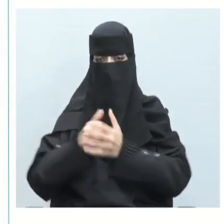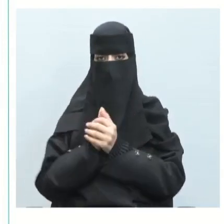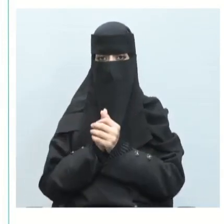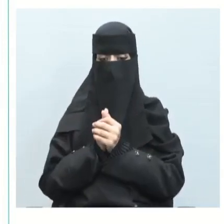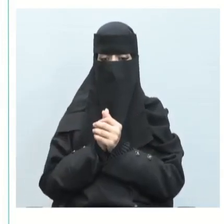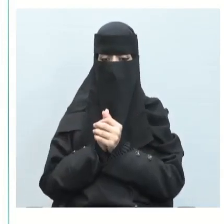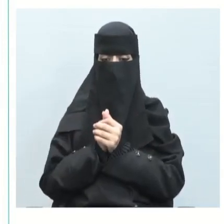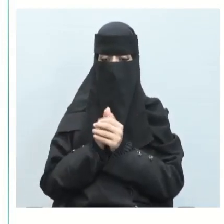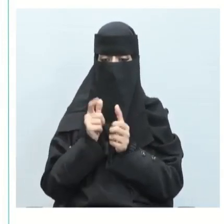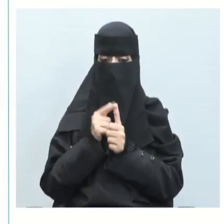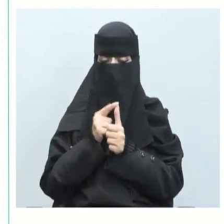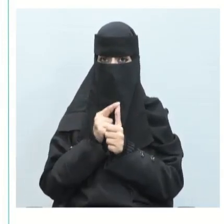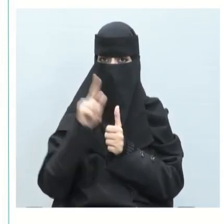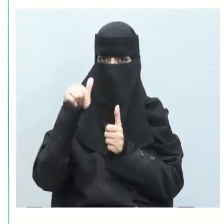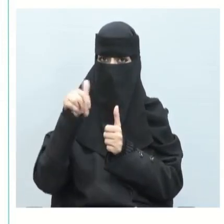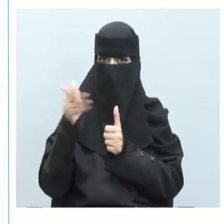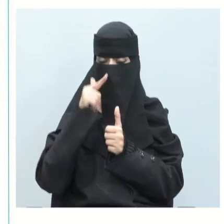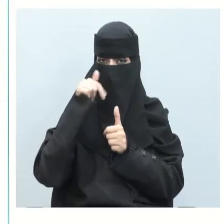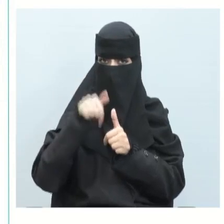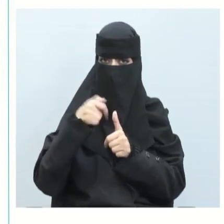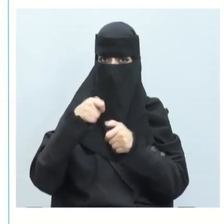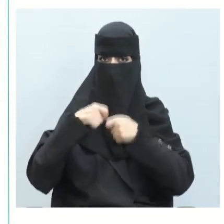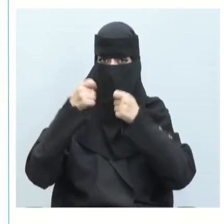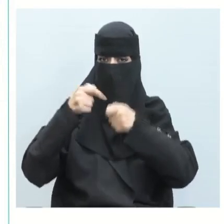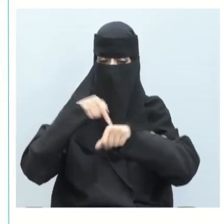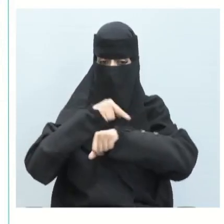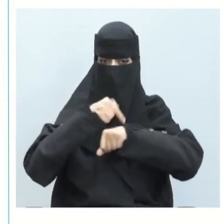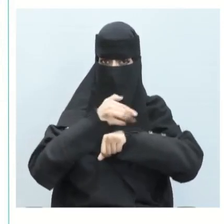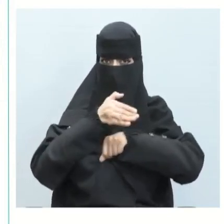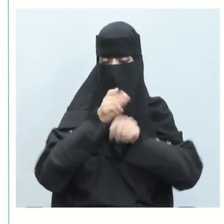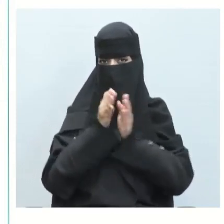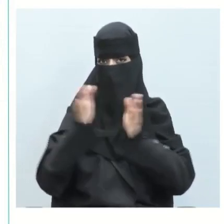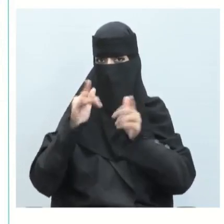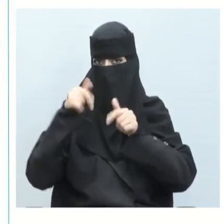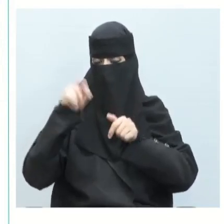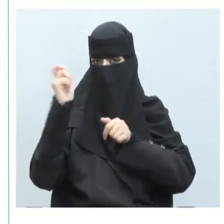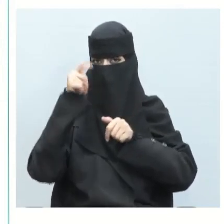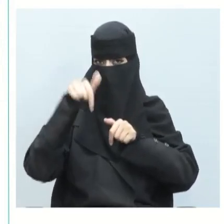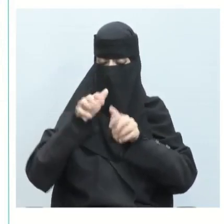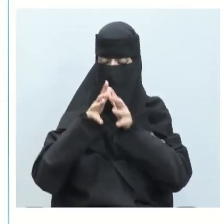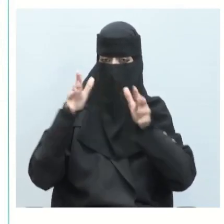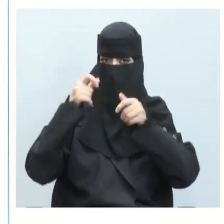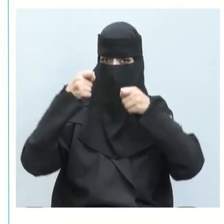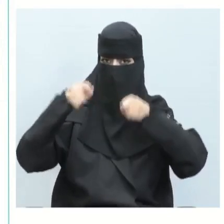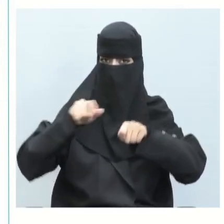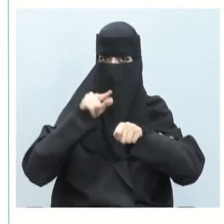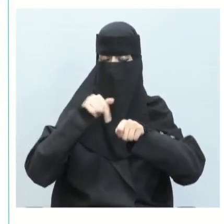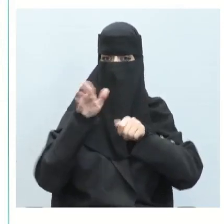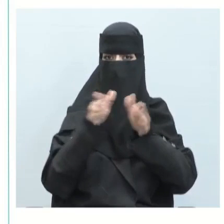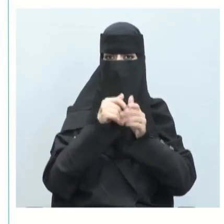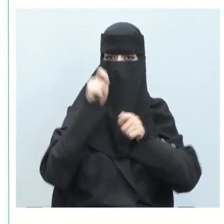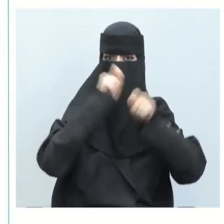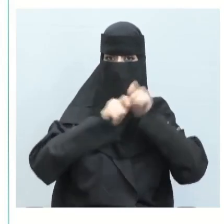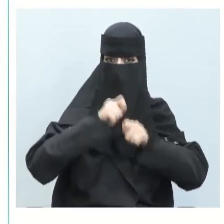التكاليف الهالكه ذكرنا ل هنالك تكاليف تمتد لفترات طويله وبالتالي فرصه تعظيم الايراد يساعدنا في